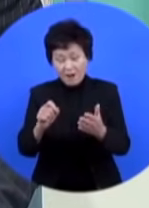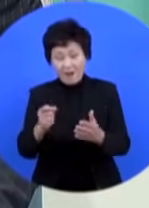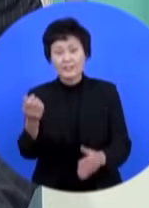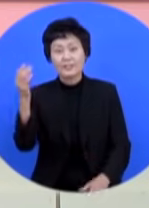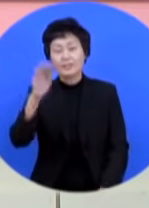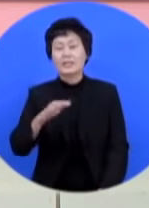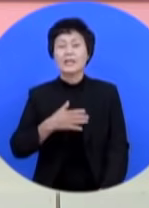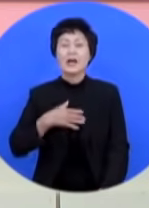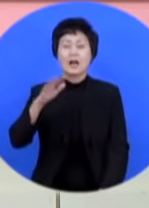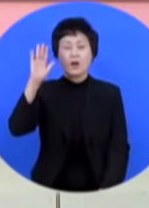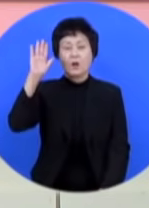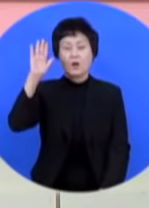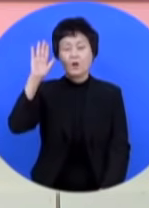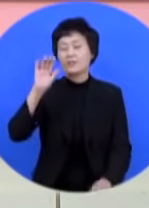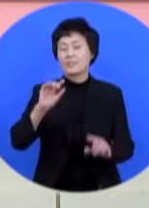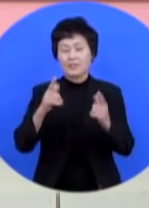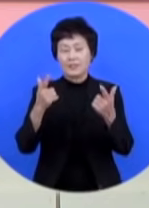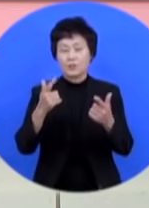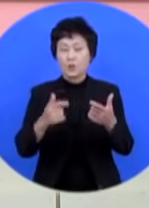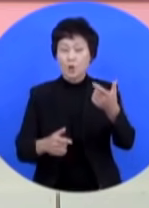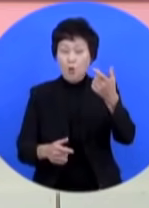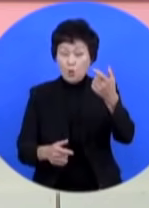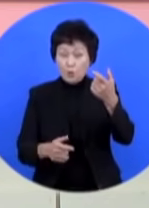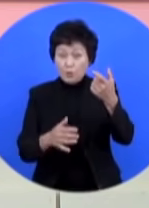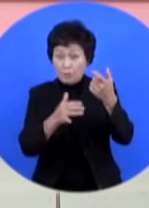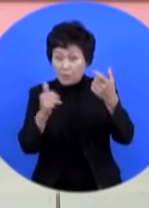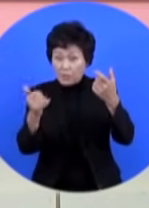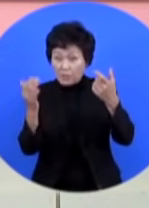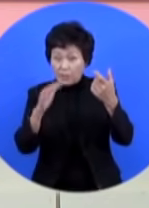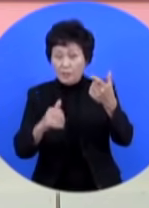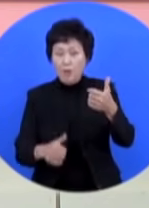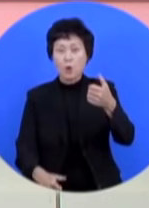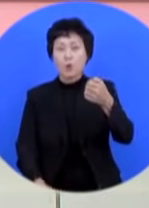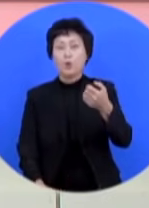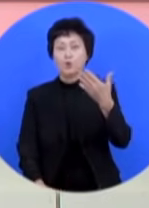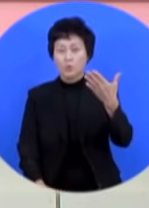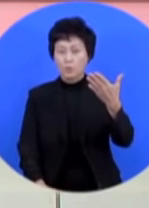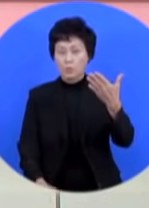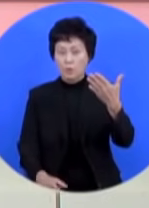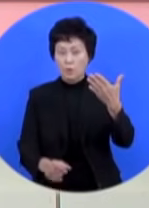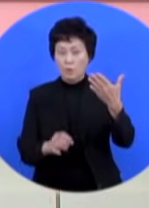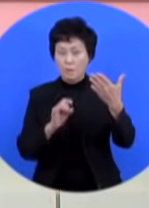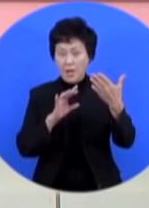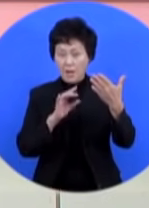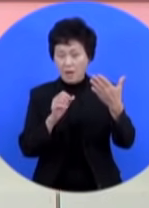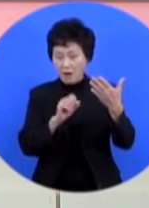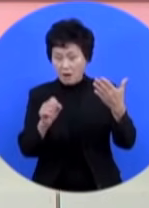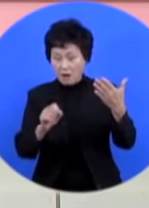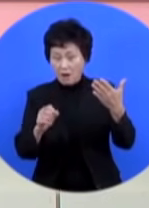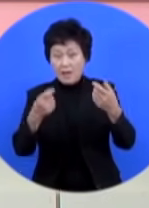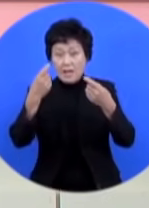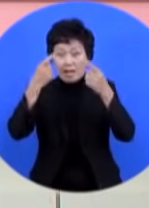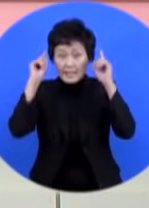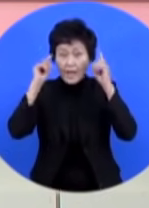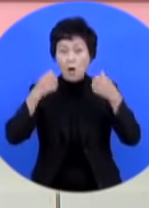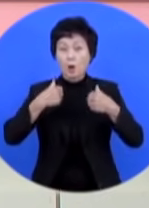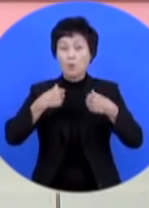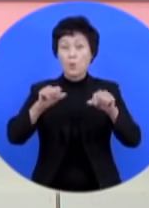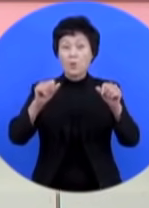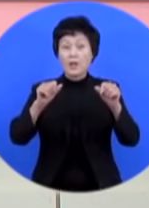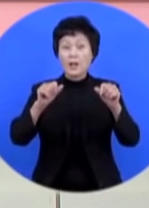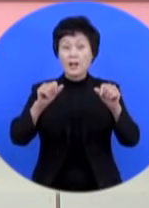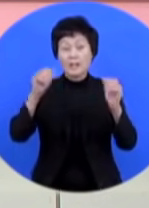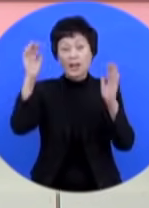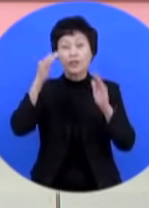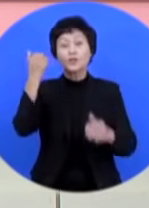선생님 왜 우리 60명인데 59명밖에 여기 없느냐? 대학 안 가려고 하는 학생이